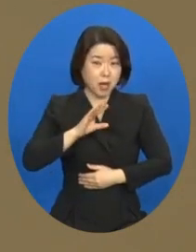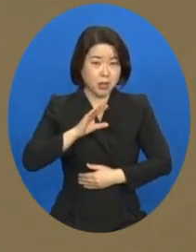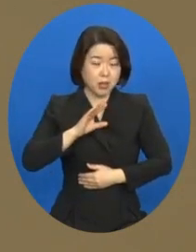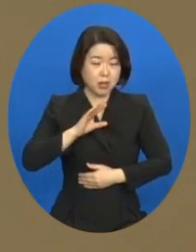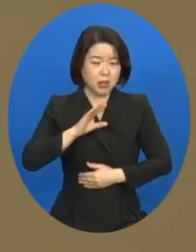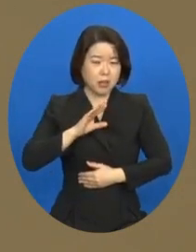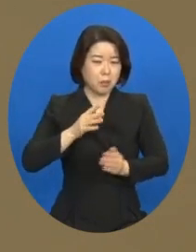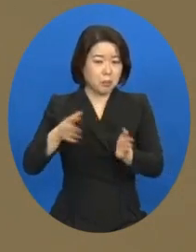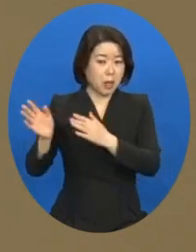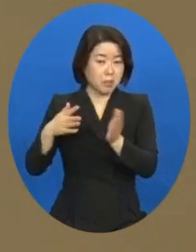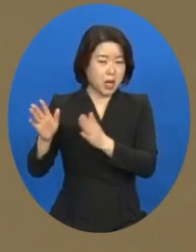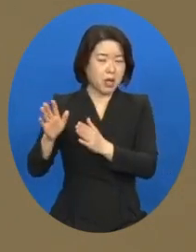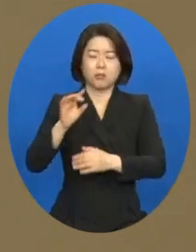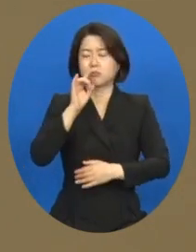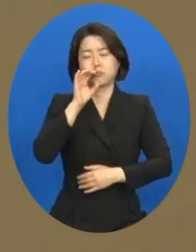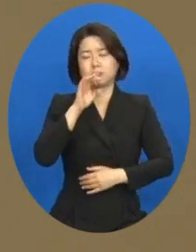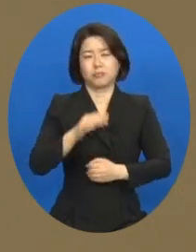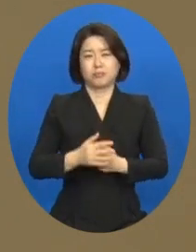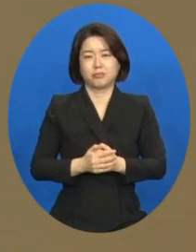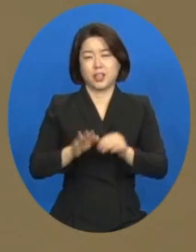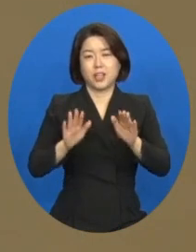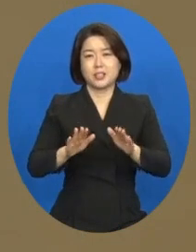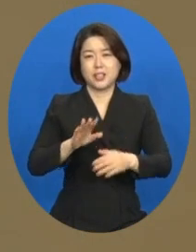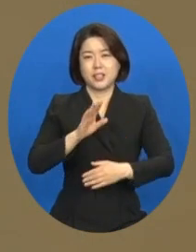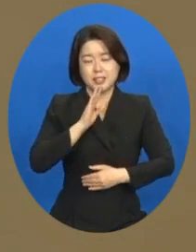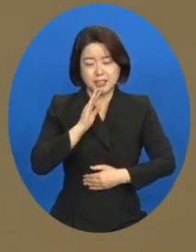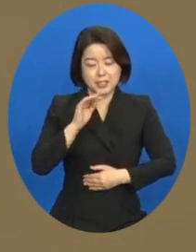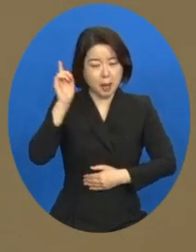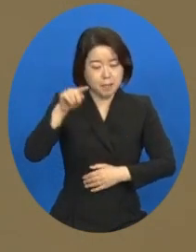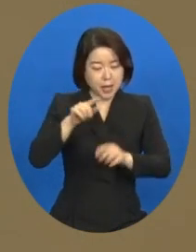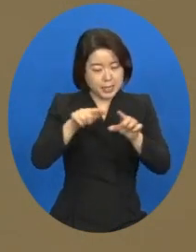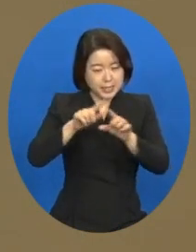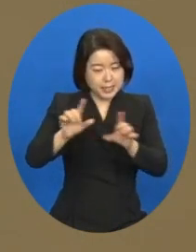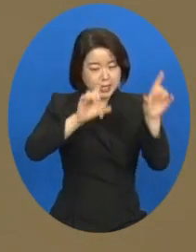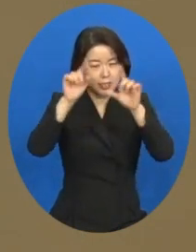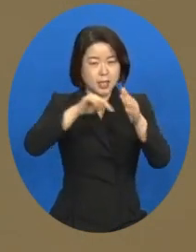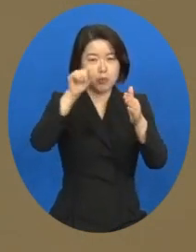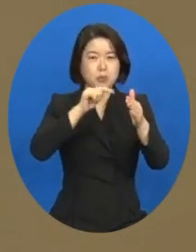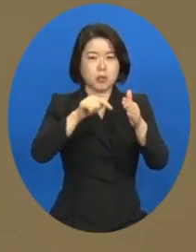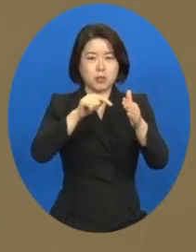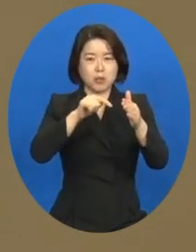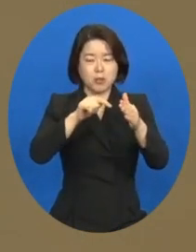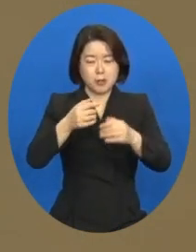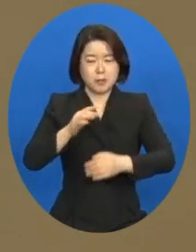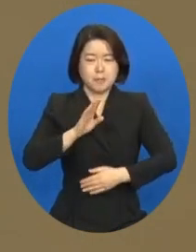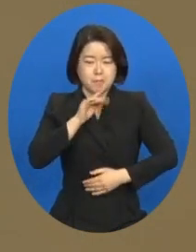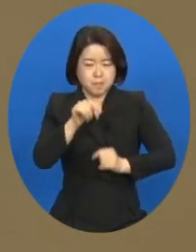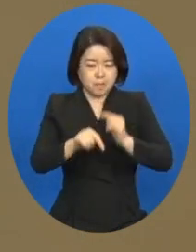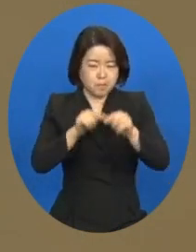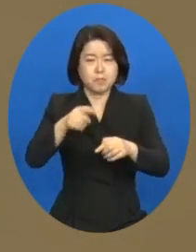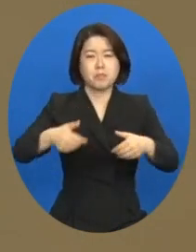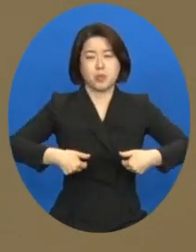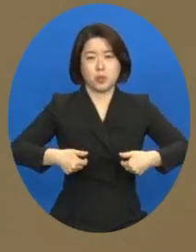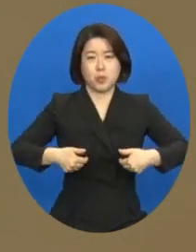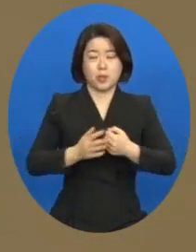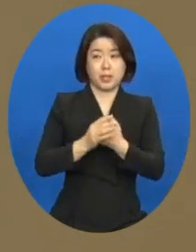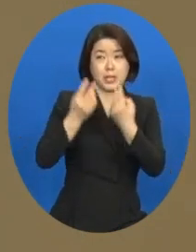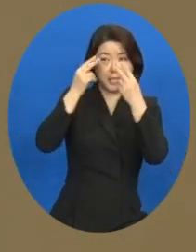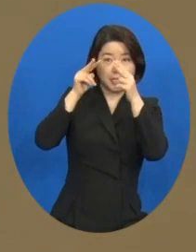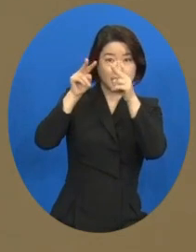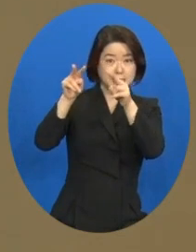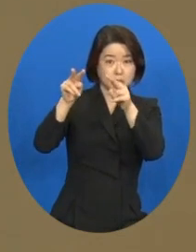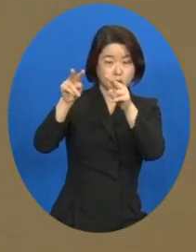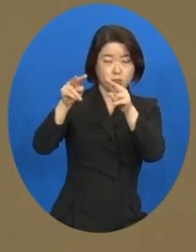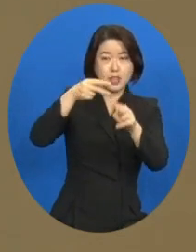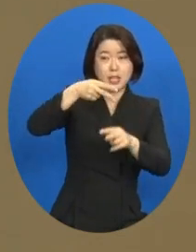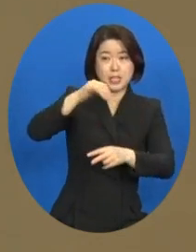넘기면 안 됩니다. 이제는 진짜 일상의 삶에서 살아내야 돼요. 시선이라는 찬양이 있죠. 그